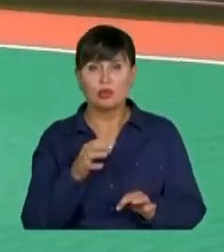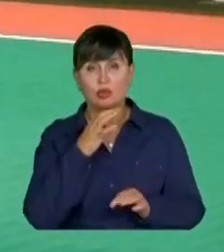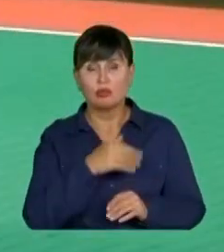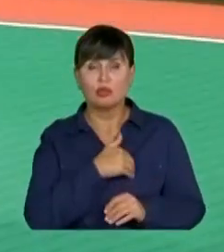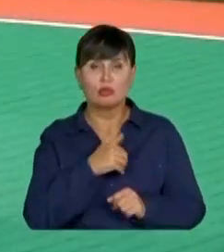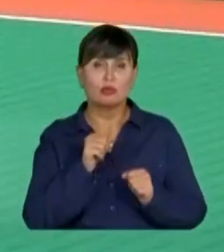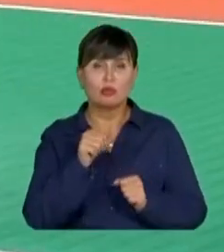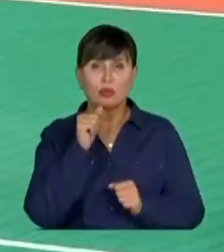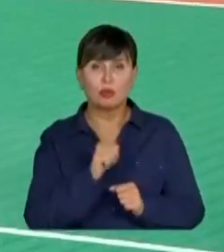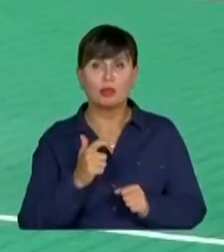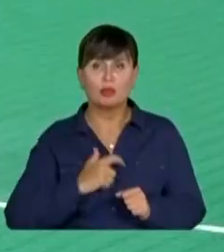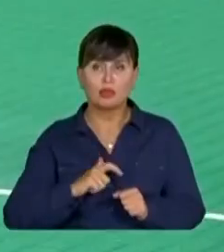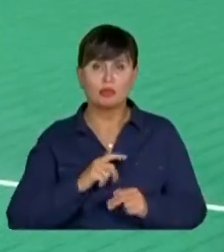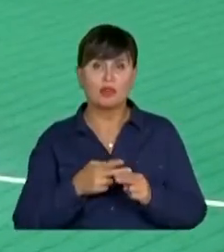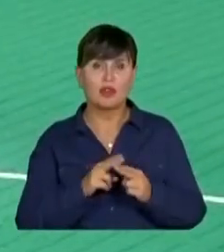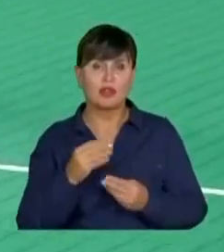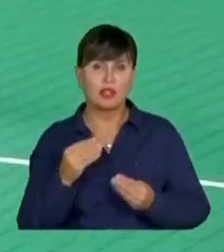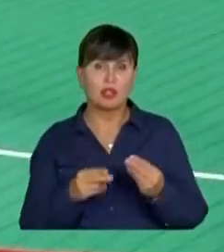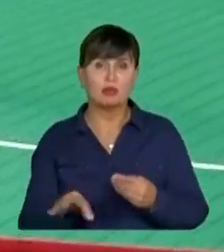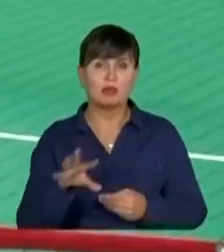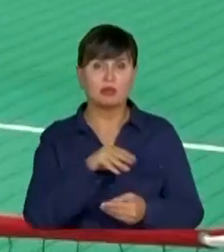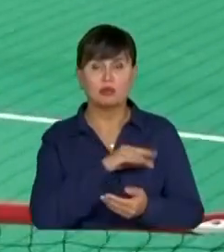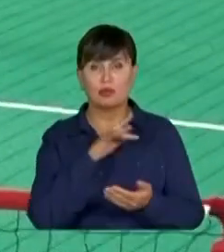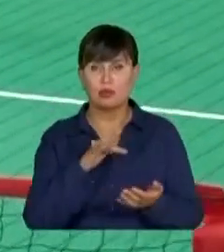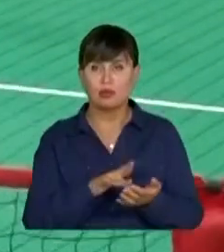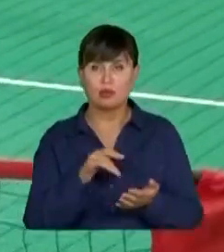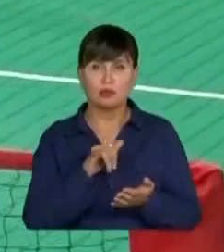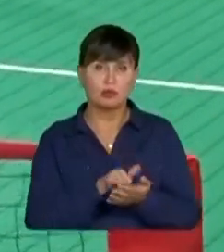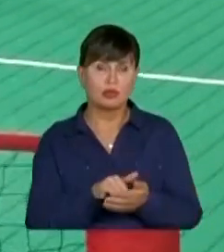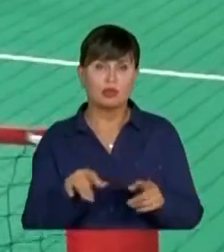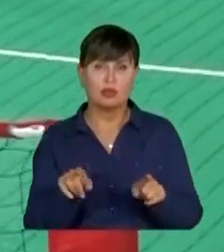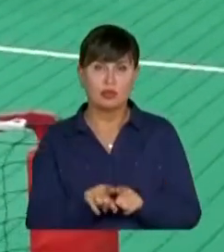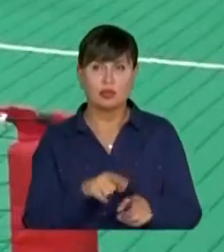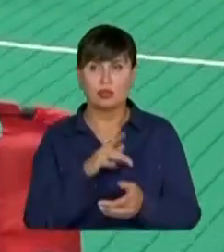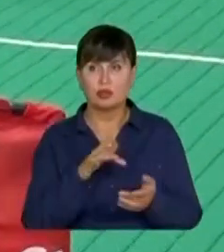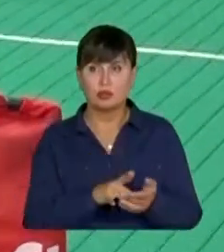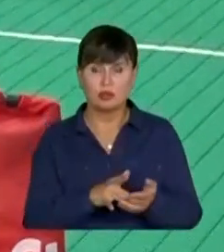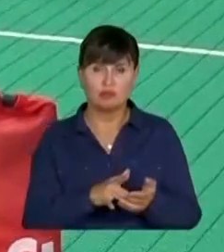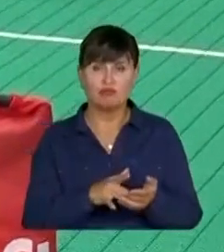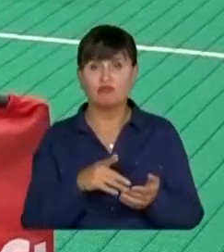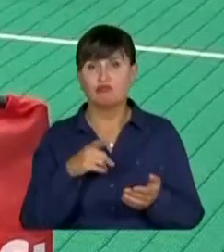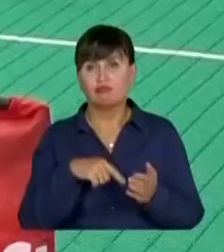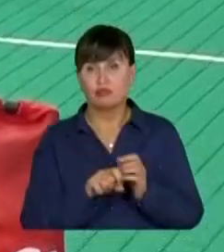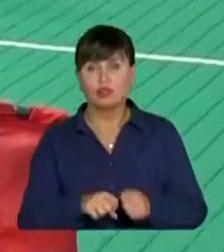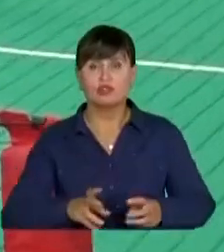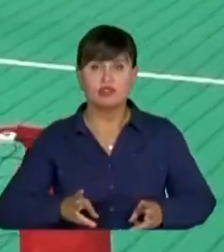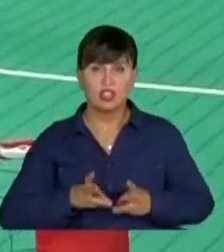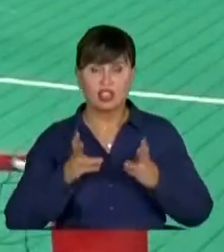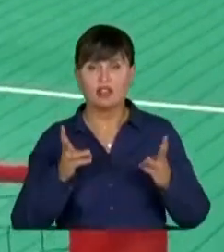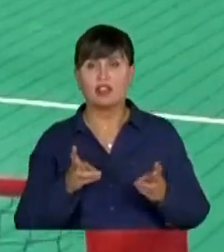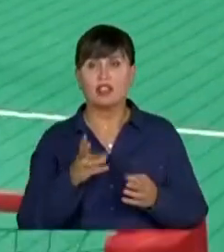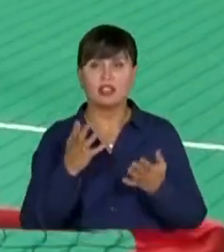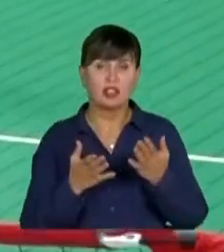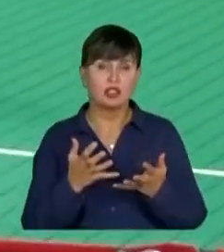может попробовать себя в этой игре. По всему городу установлены такие мини-корты, а также LED-экраны. Можно вдохновляться игрой теннисистов.